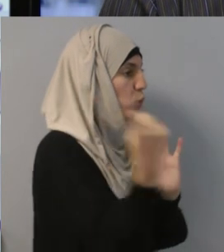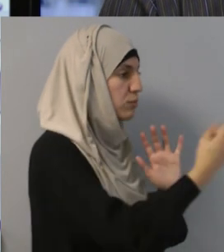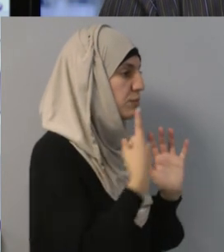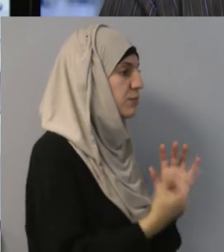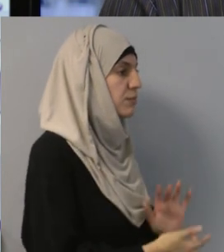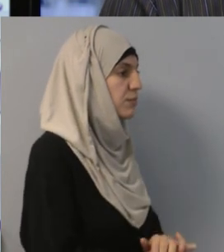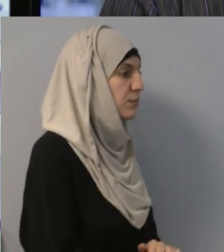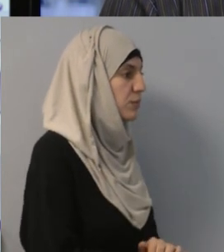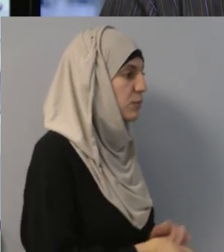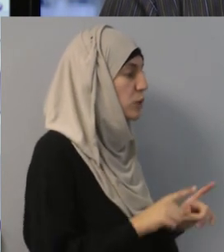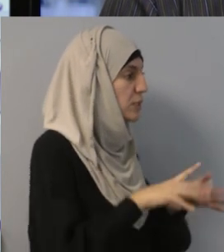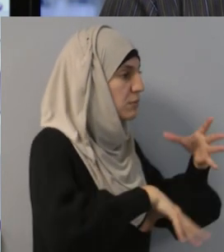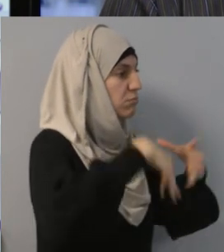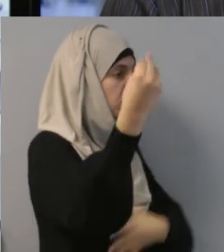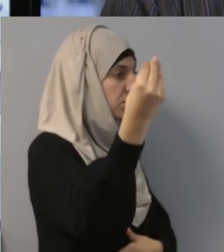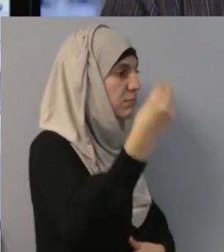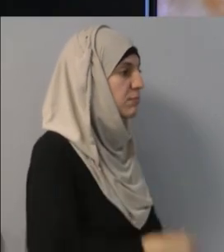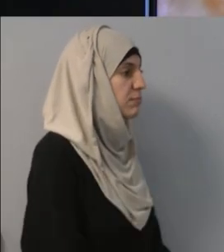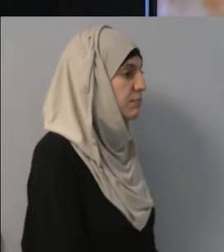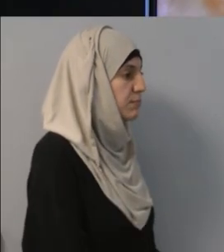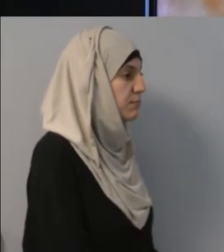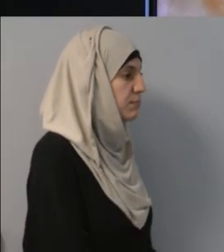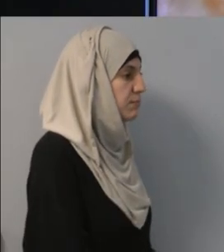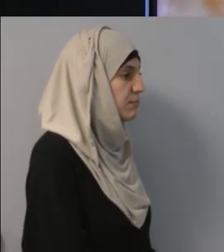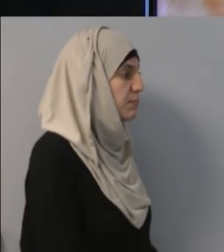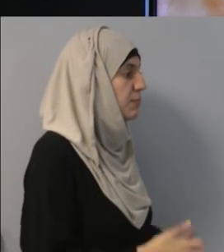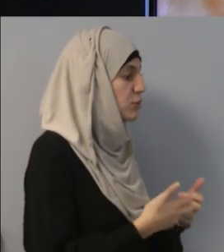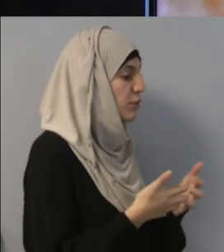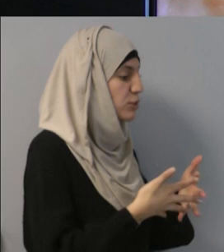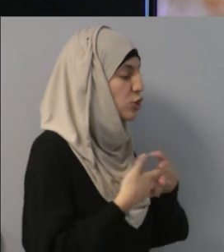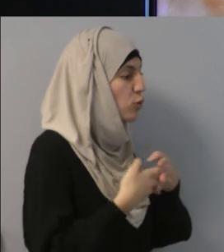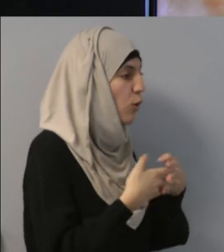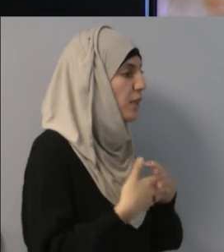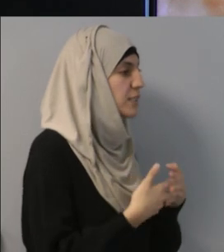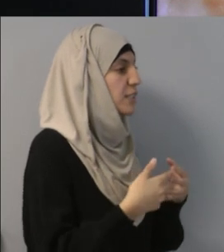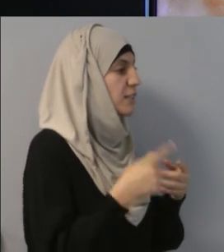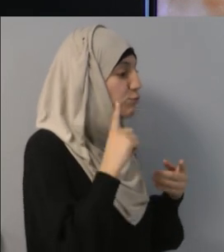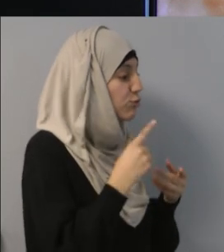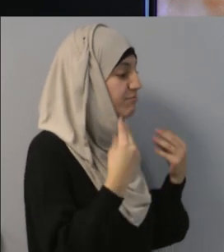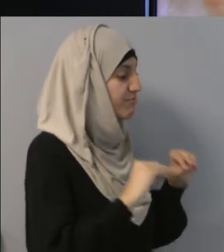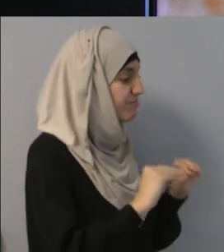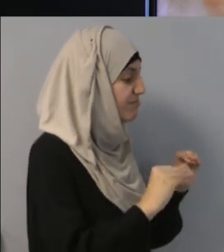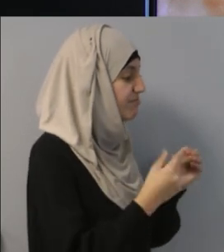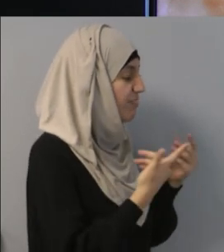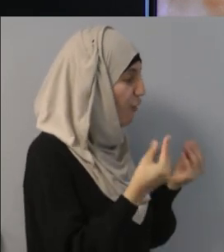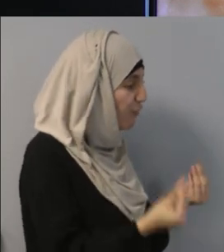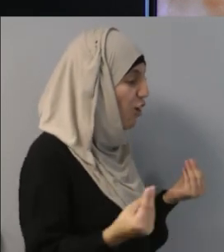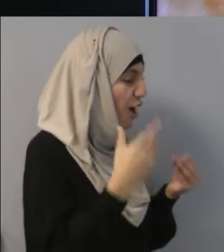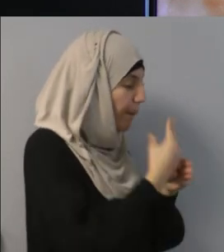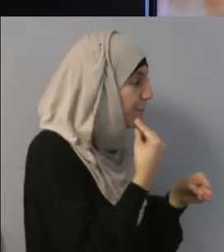d'aller à l'extérieur, dans les centres de loisirs ou dans les écoles, pour proposer des initiations. D'accord. Voilà,